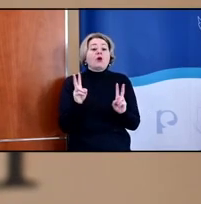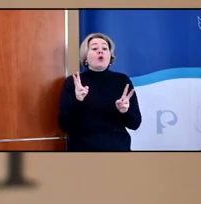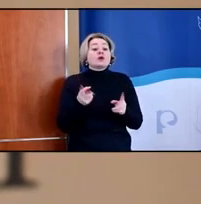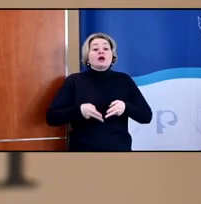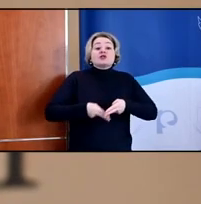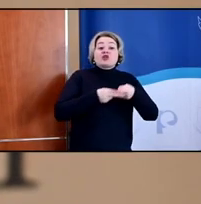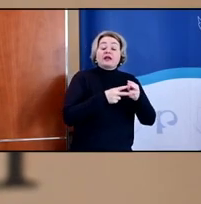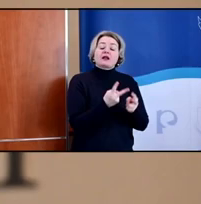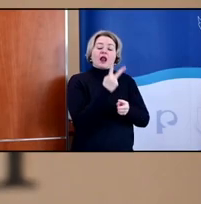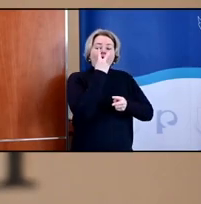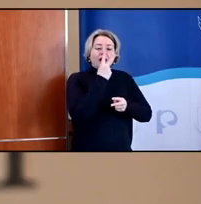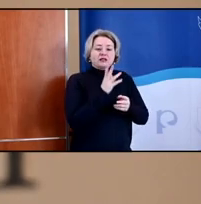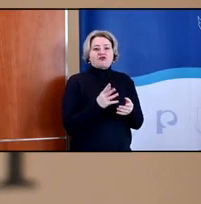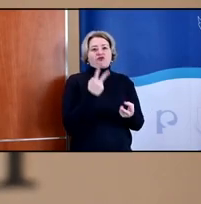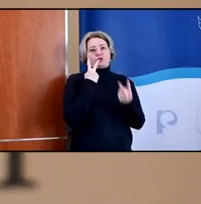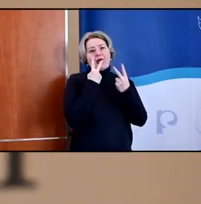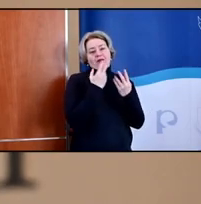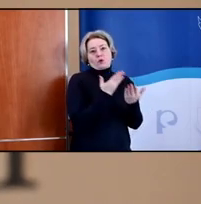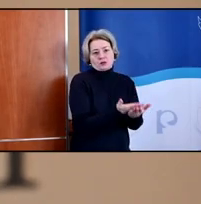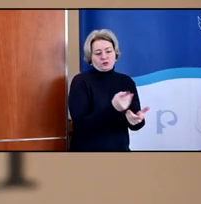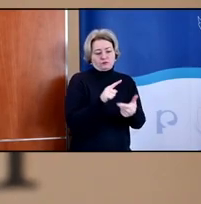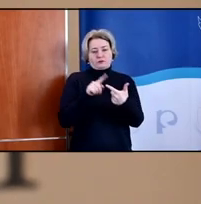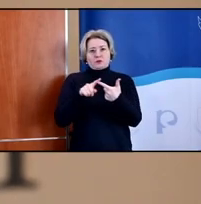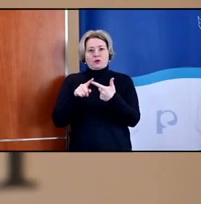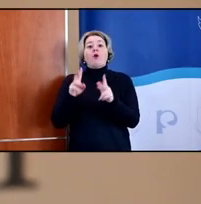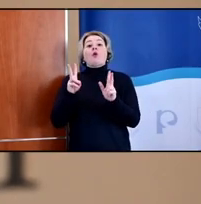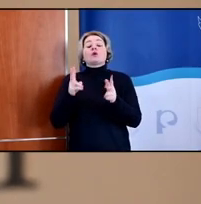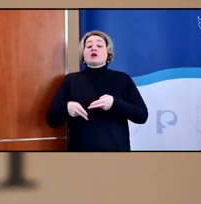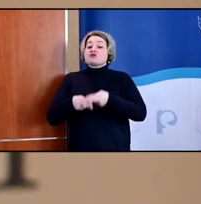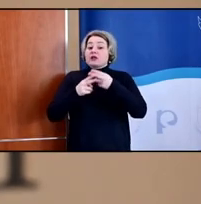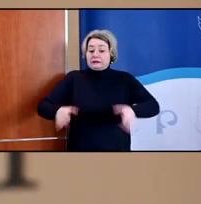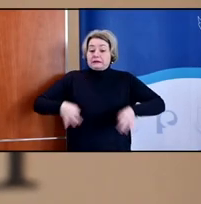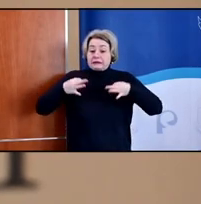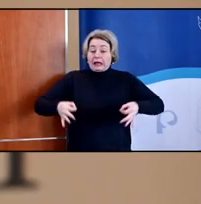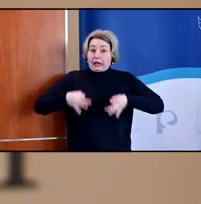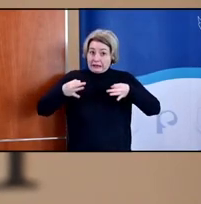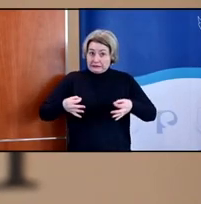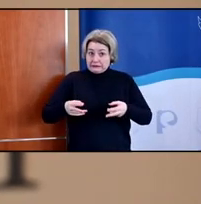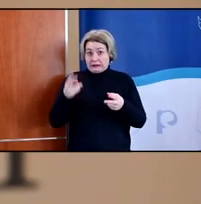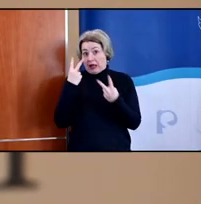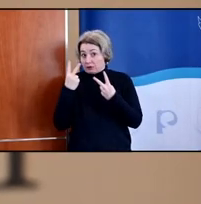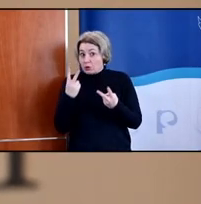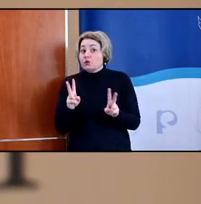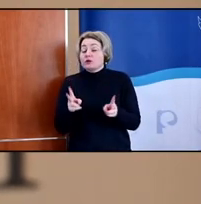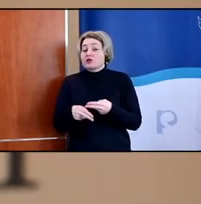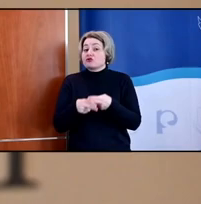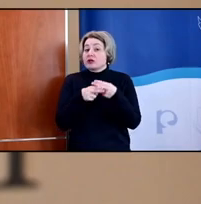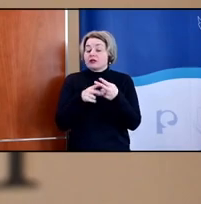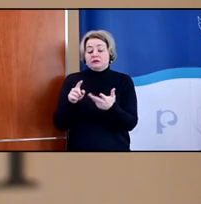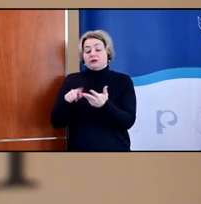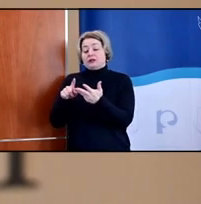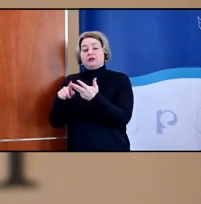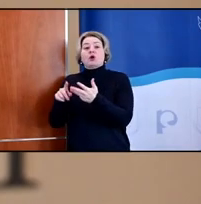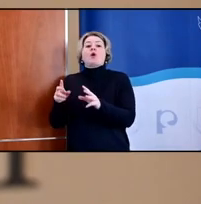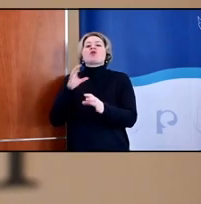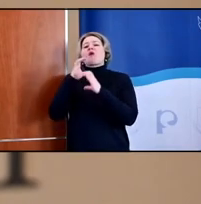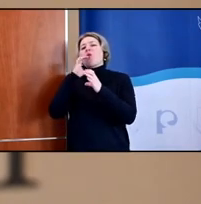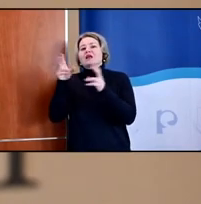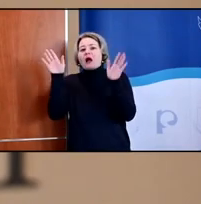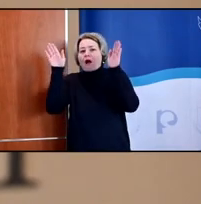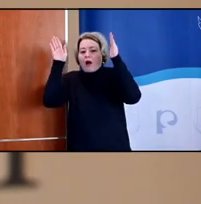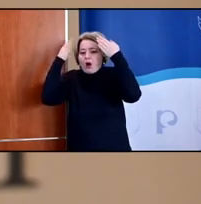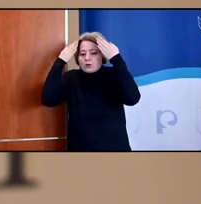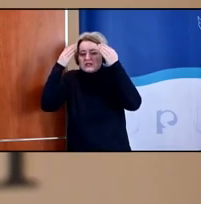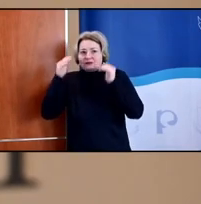látássérült látogatót hogyan segítsünk egy kerekes székkel érkező látogatót hogyan kommunikáljunk autizmussal élő gyermekek